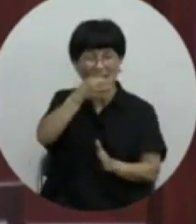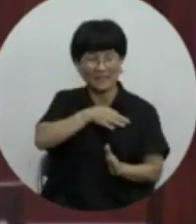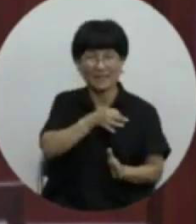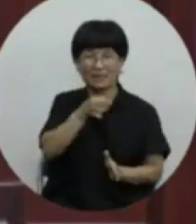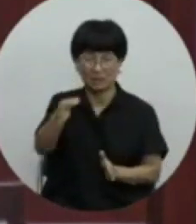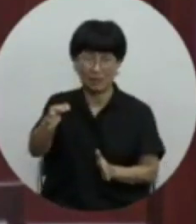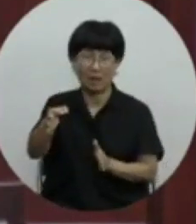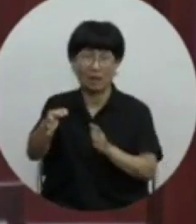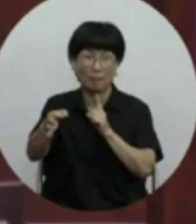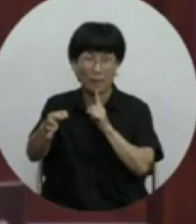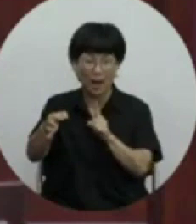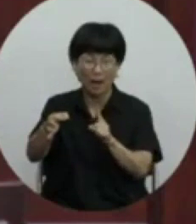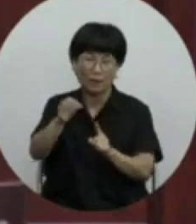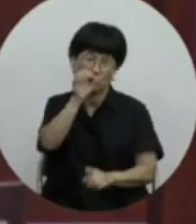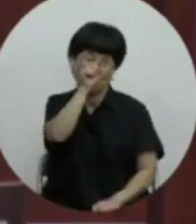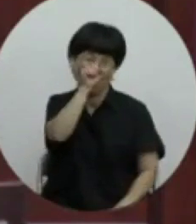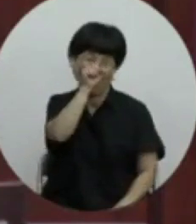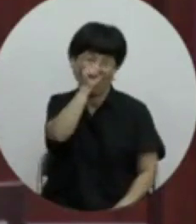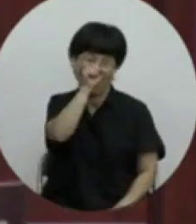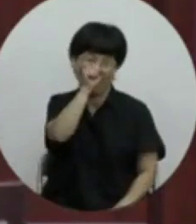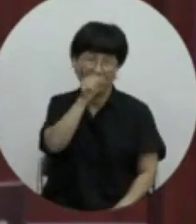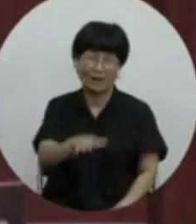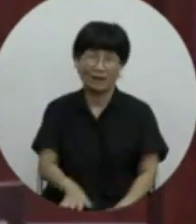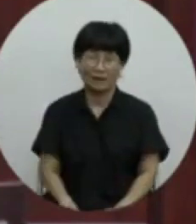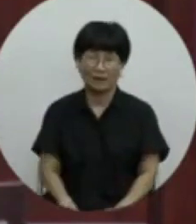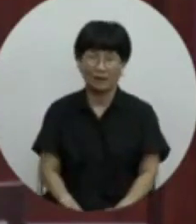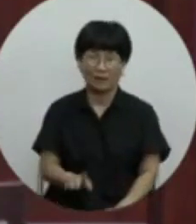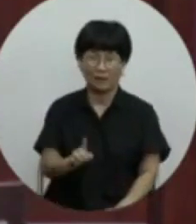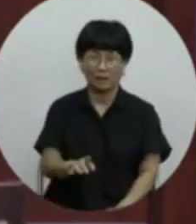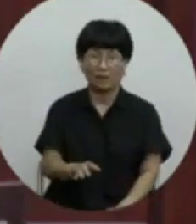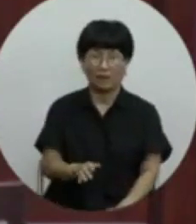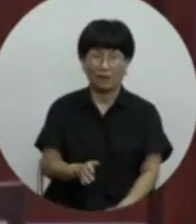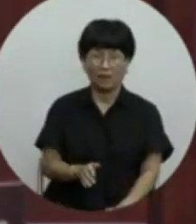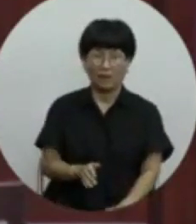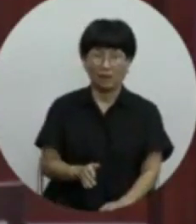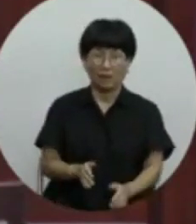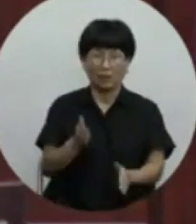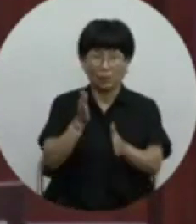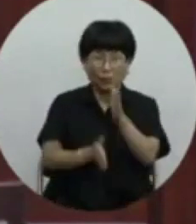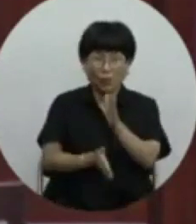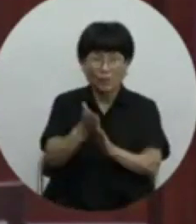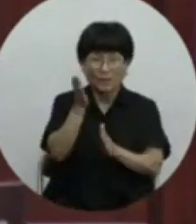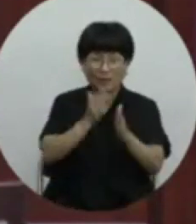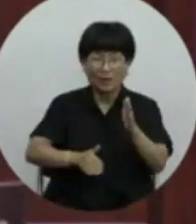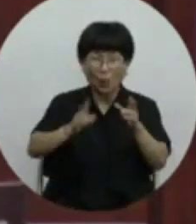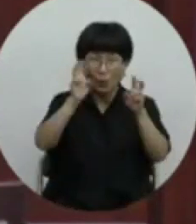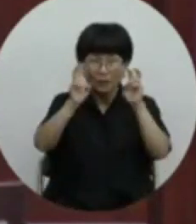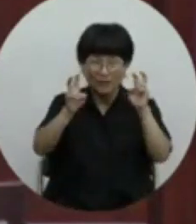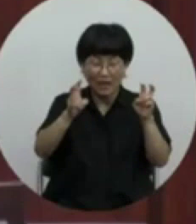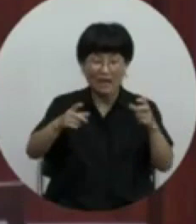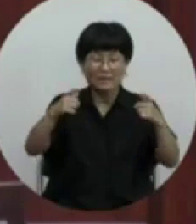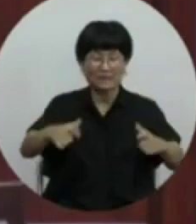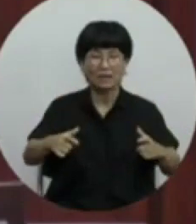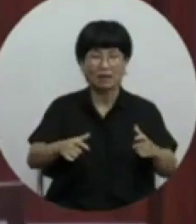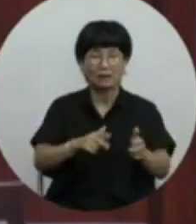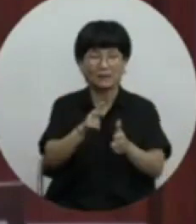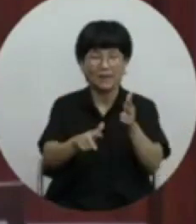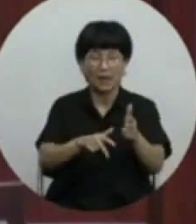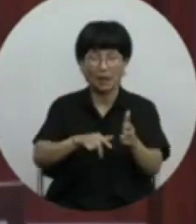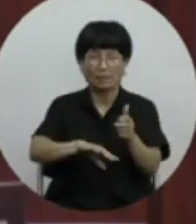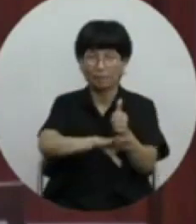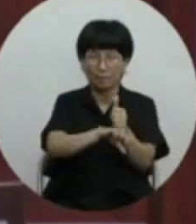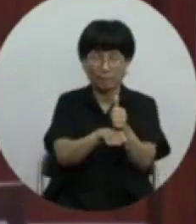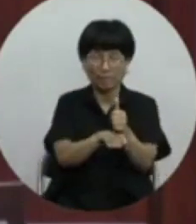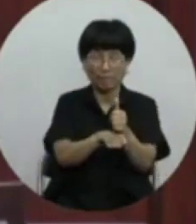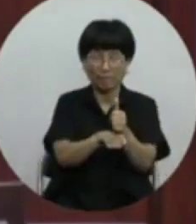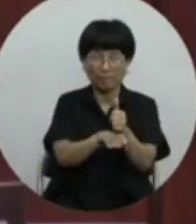있다는 장점이 있는 것입니다. 절대 도시공사가 지역의 개발사업을 독점한다 이렇게 할